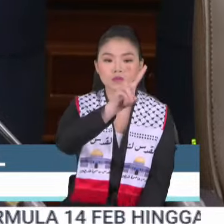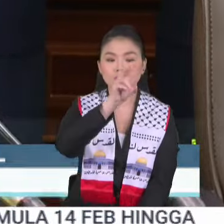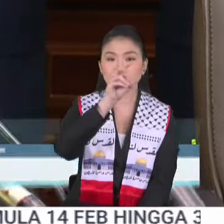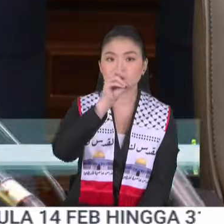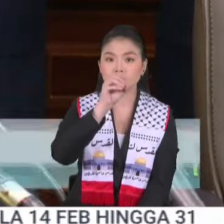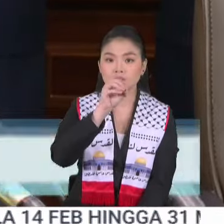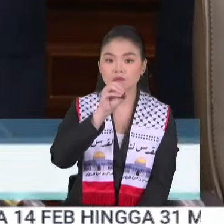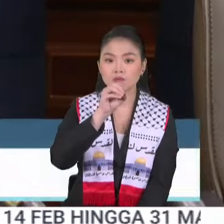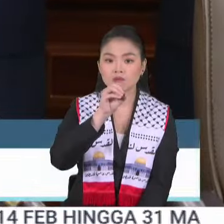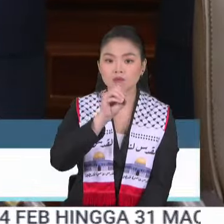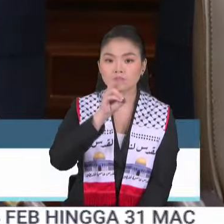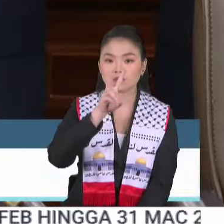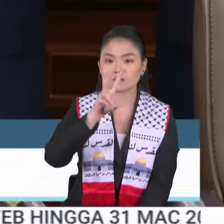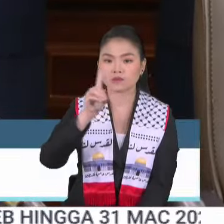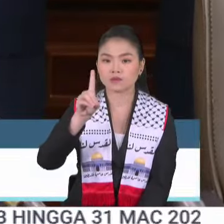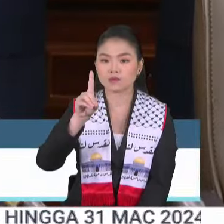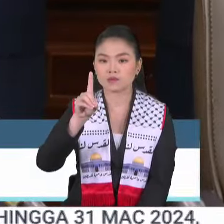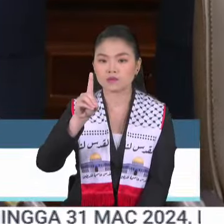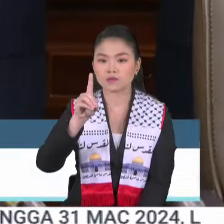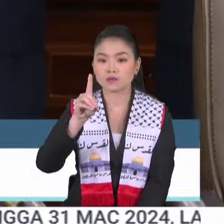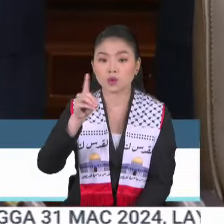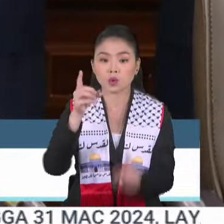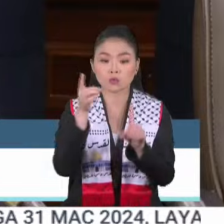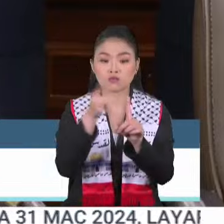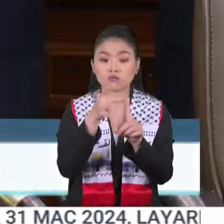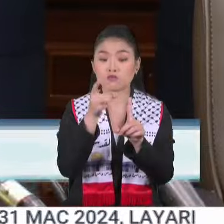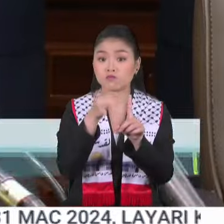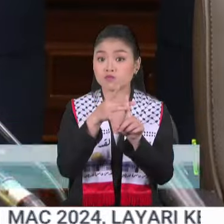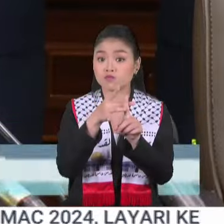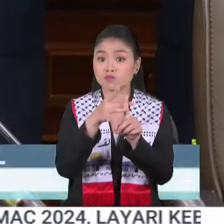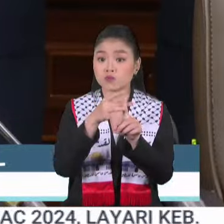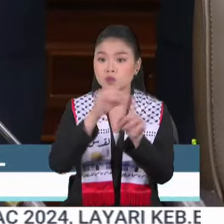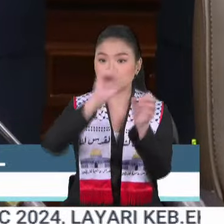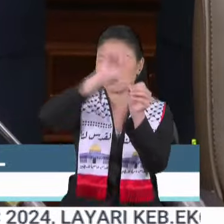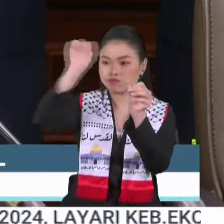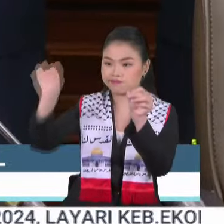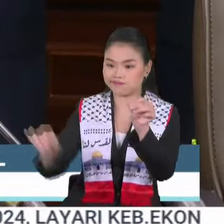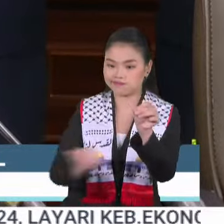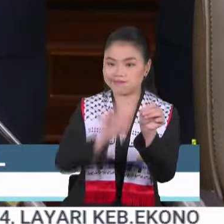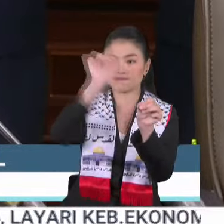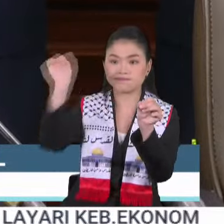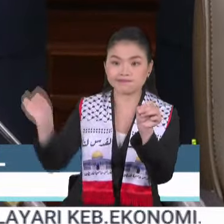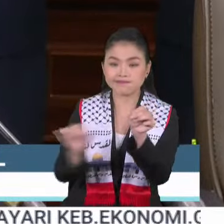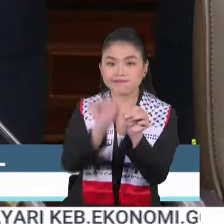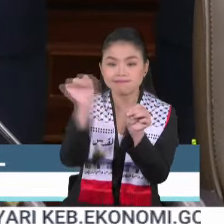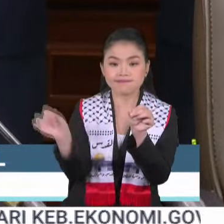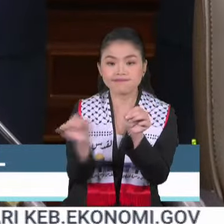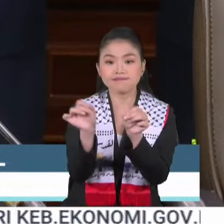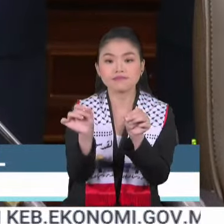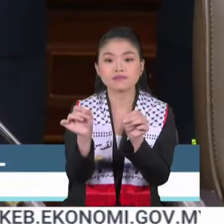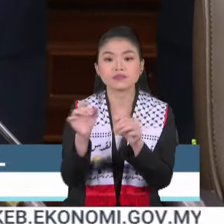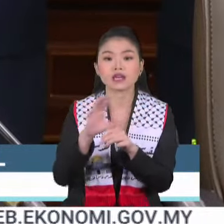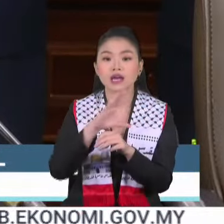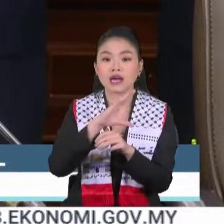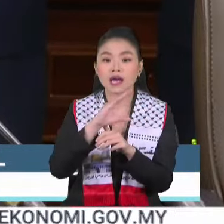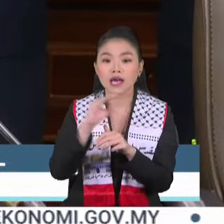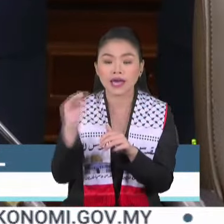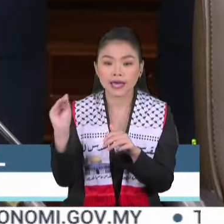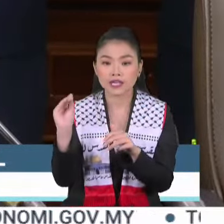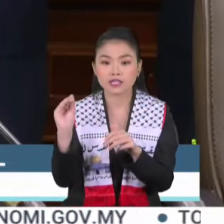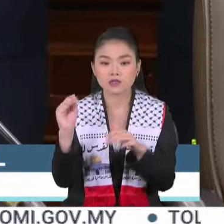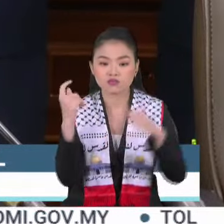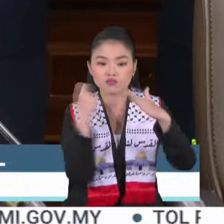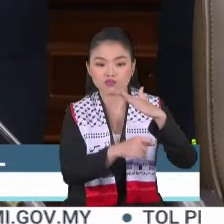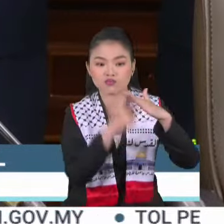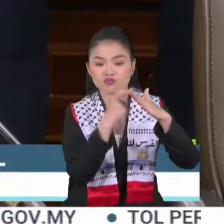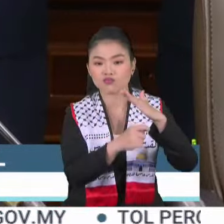221 gegelung besi ataupun steel coil dengan anggaran nilai dan duty cukai sebanyak